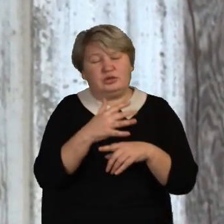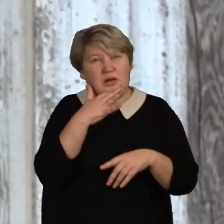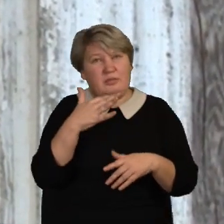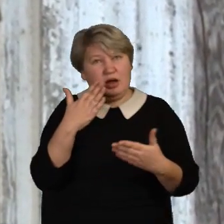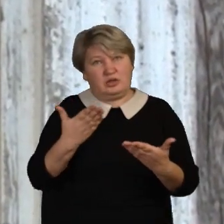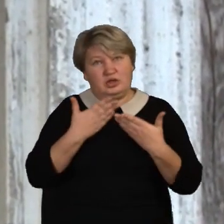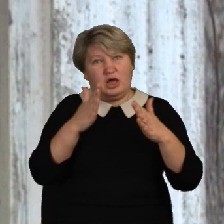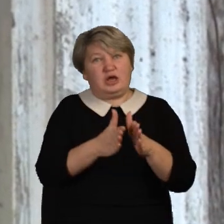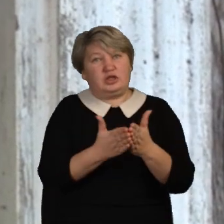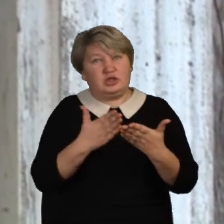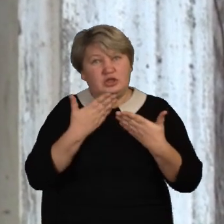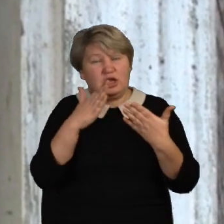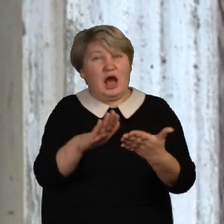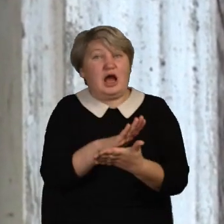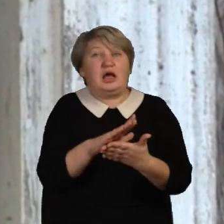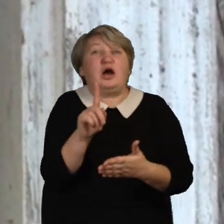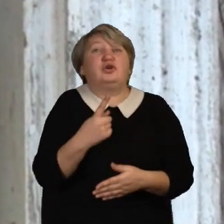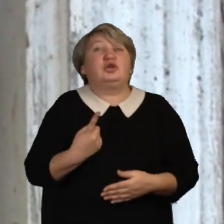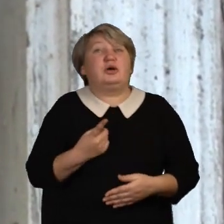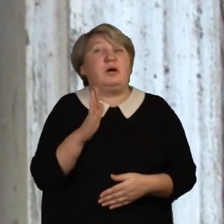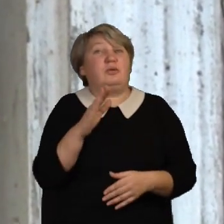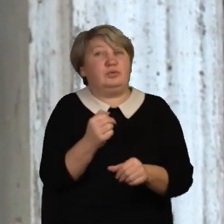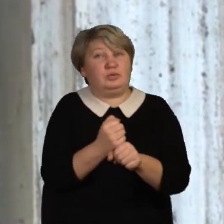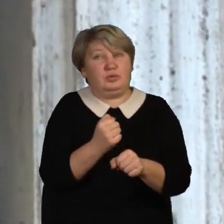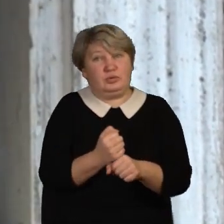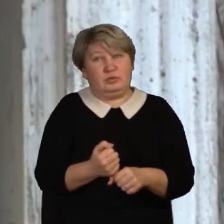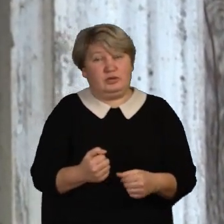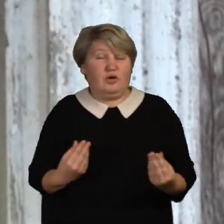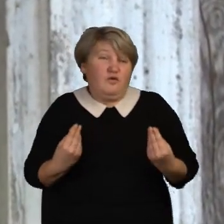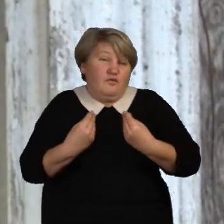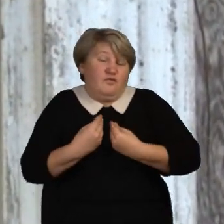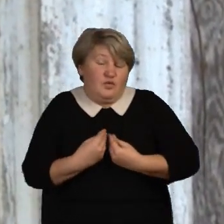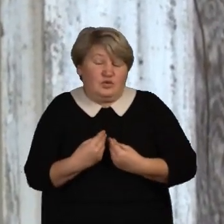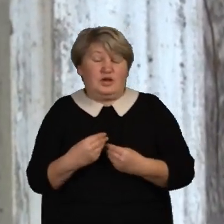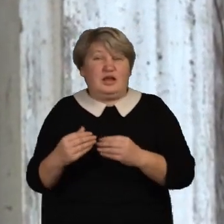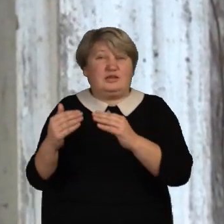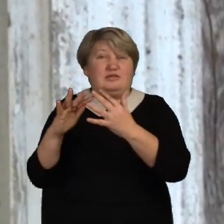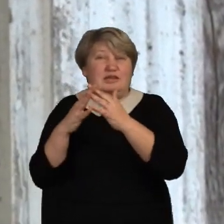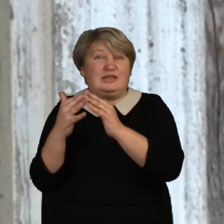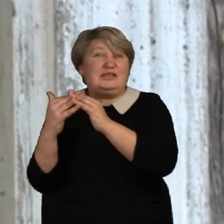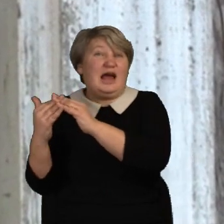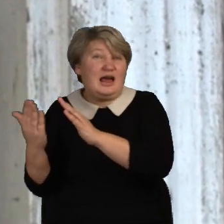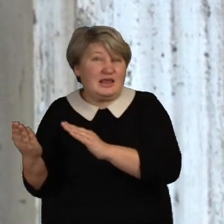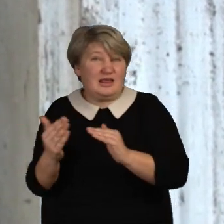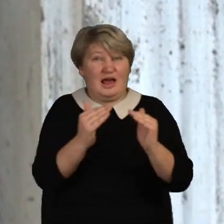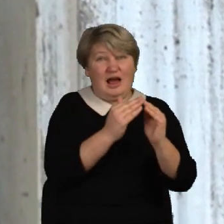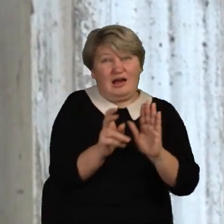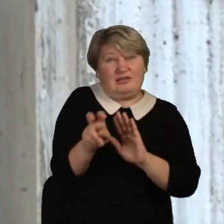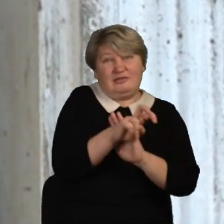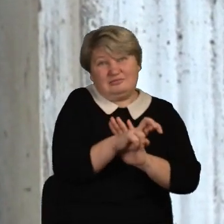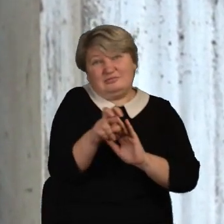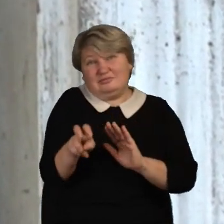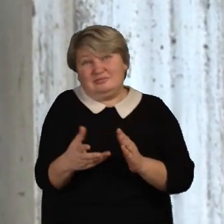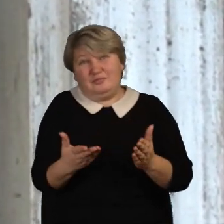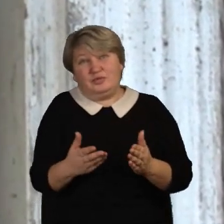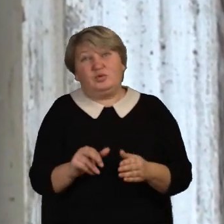книжки читаю, газети, а що сама буду робити? Укуталася стайні, хата, та і що? Ну, пішла